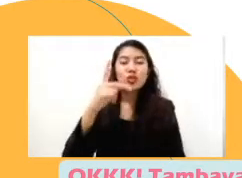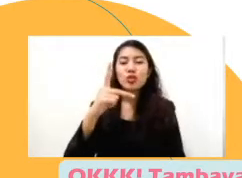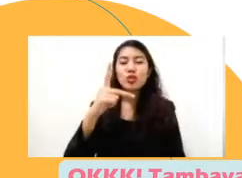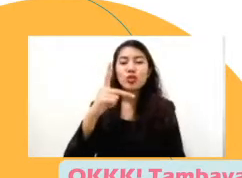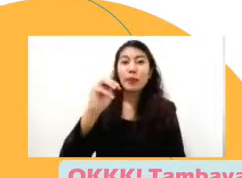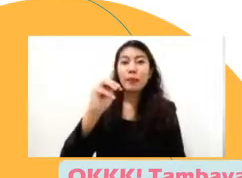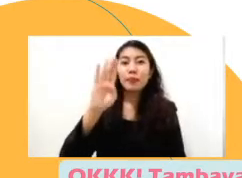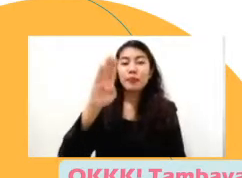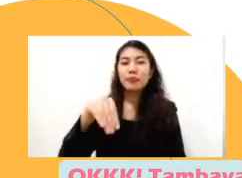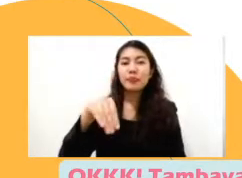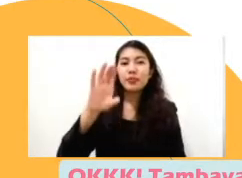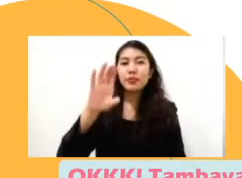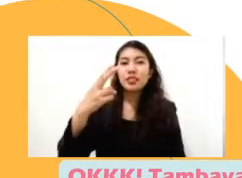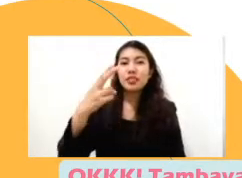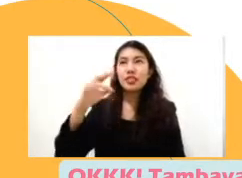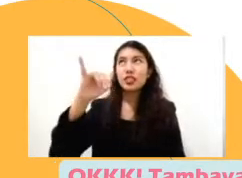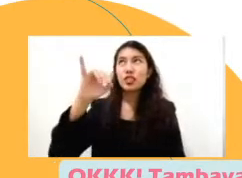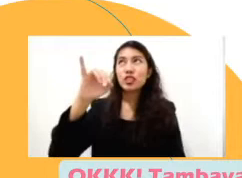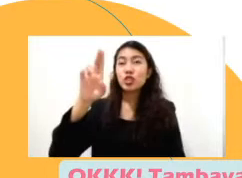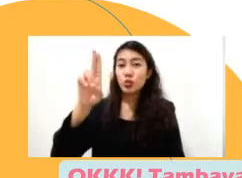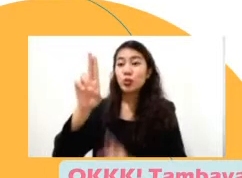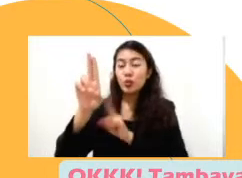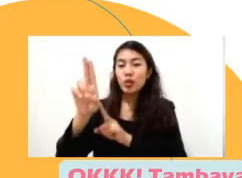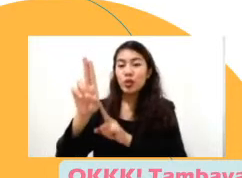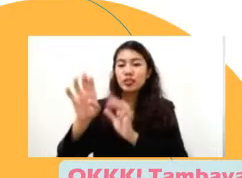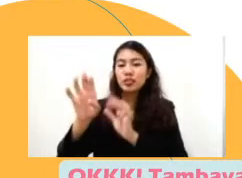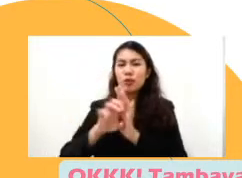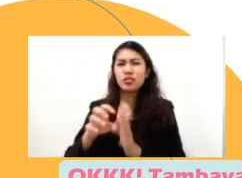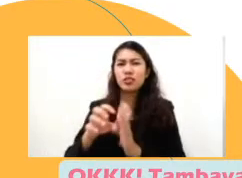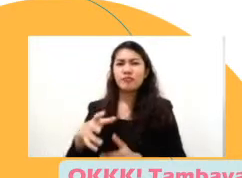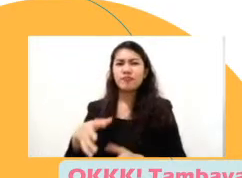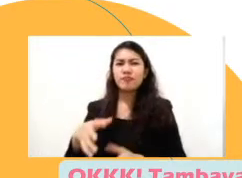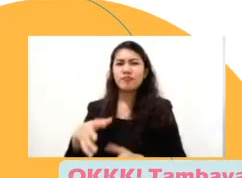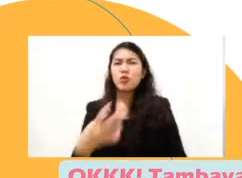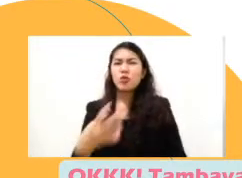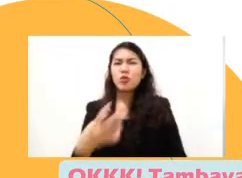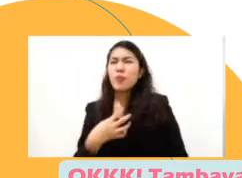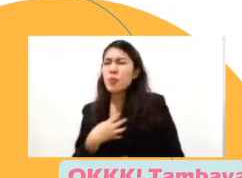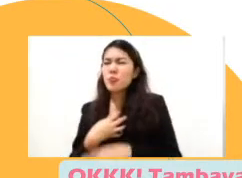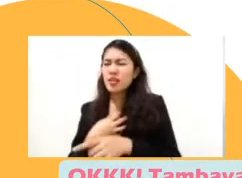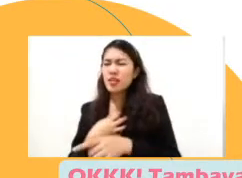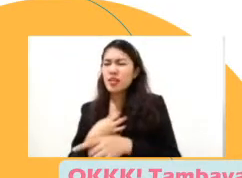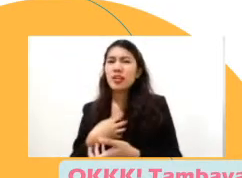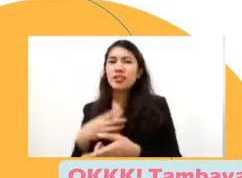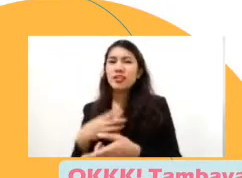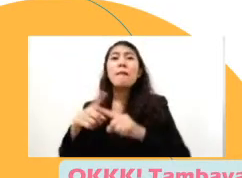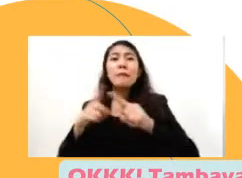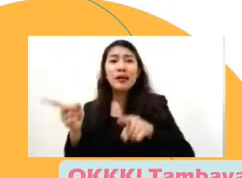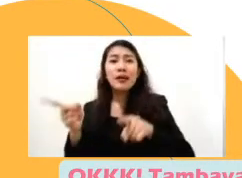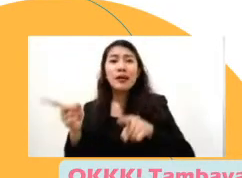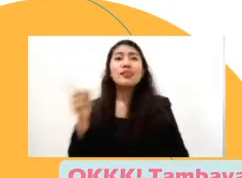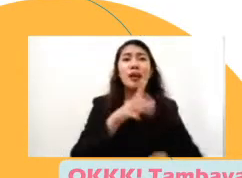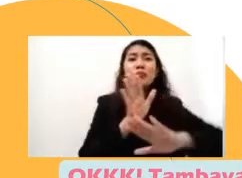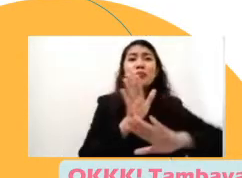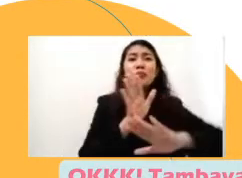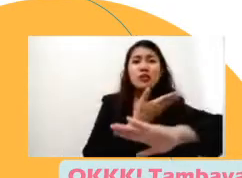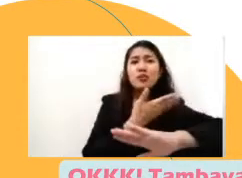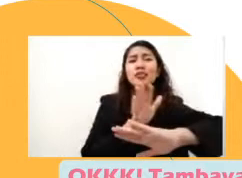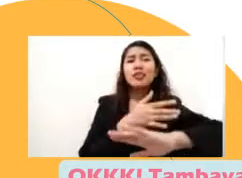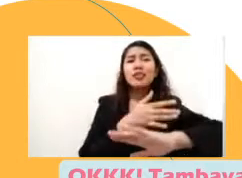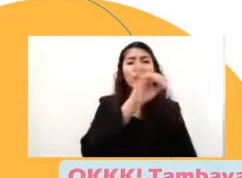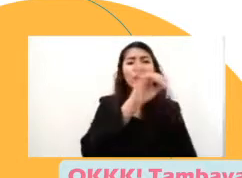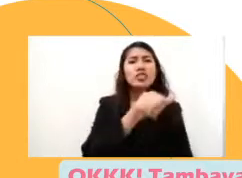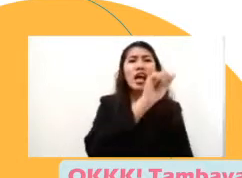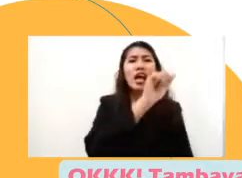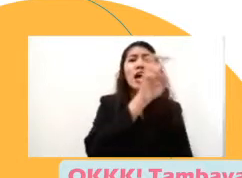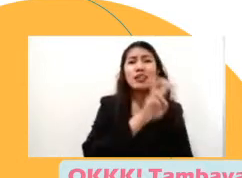pero suddenly, yung music ay parang R&B or smooth jazz, hip, or pwede rin siguro mag-hip-hop.